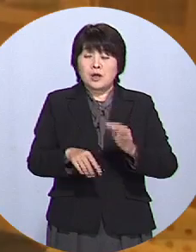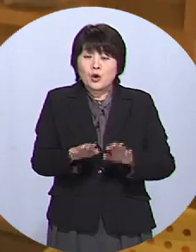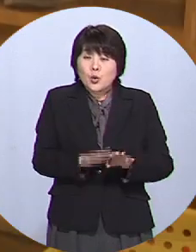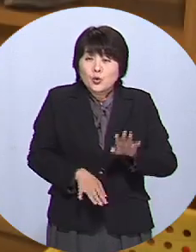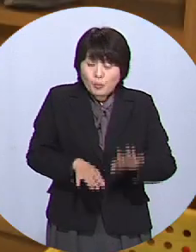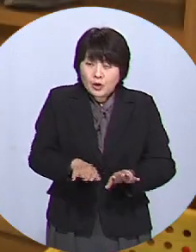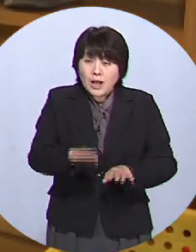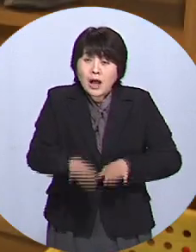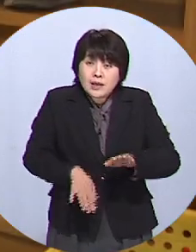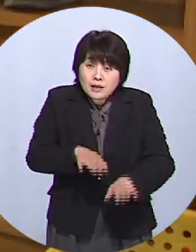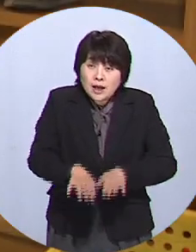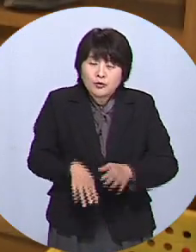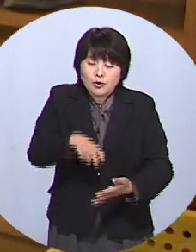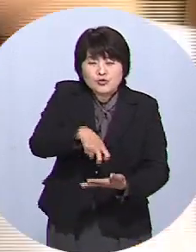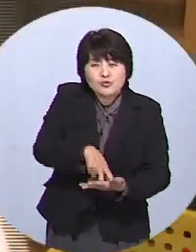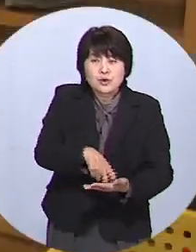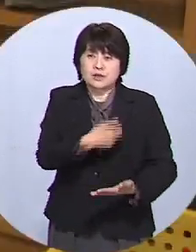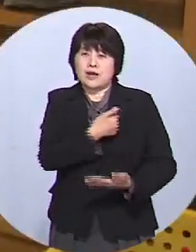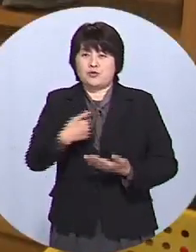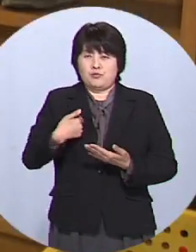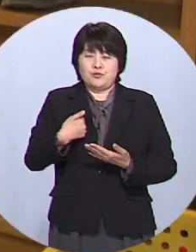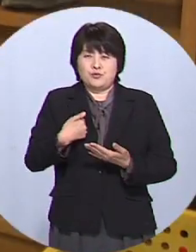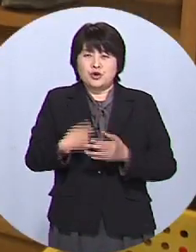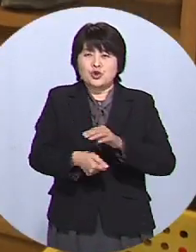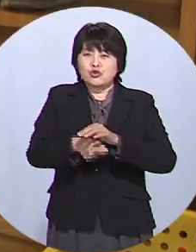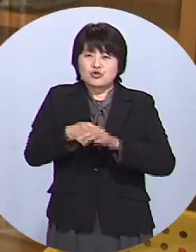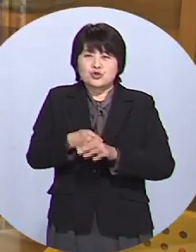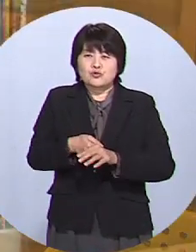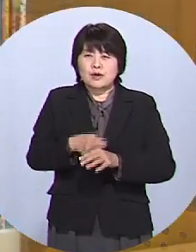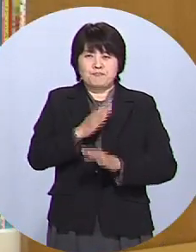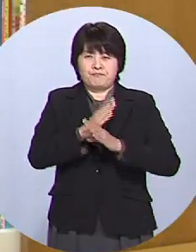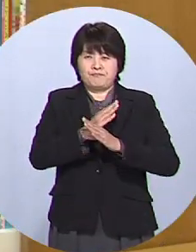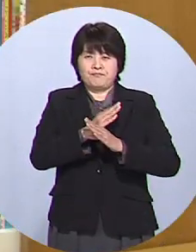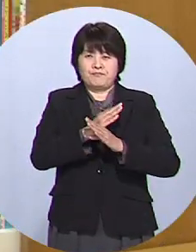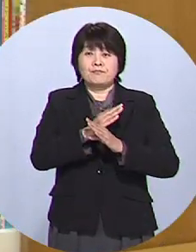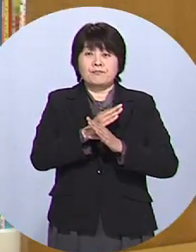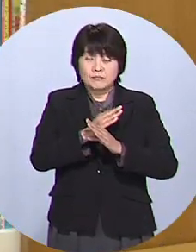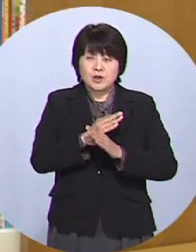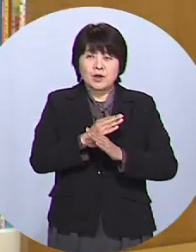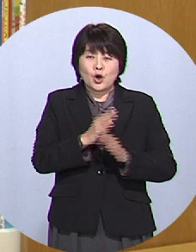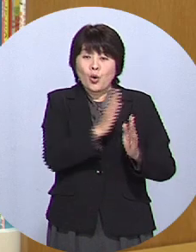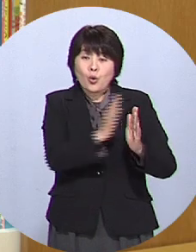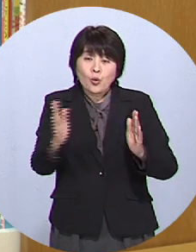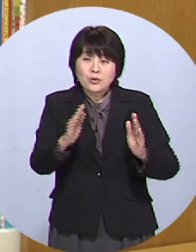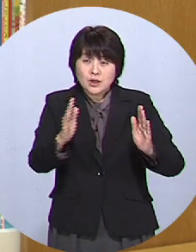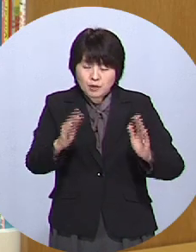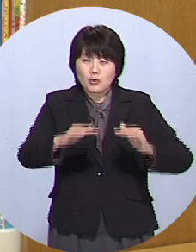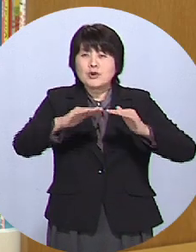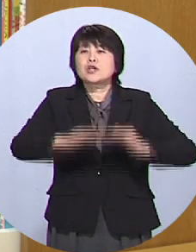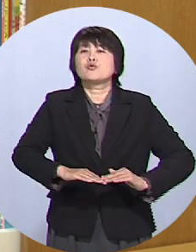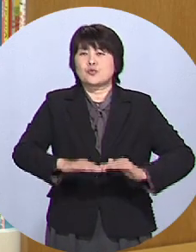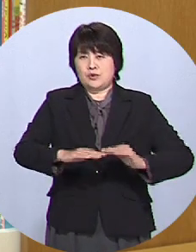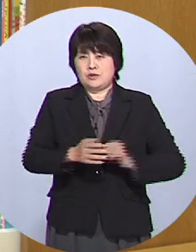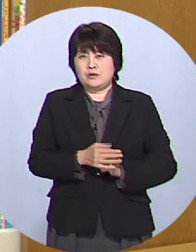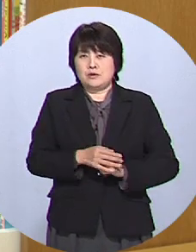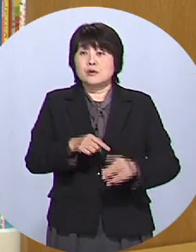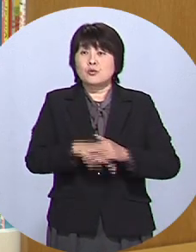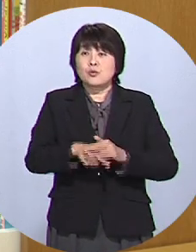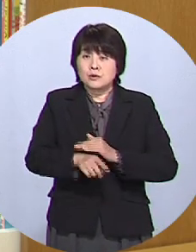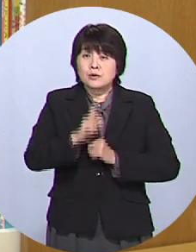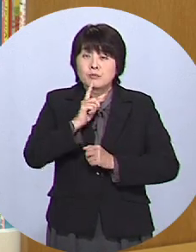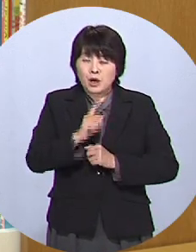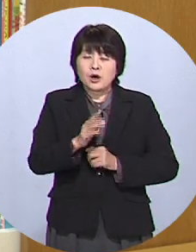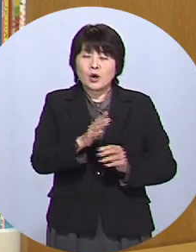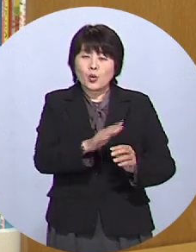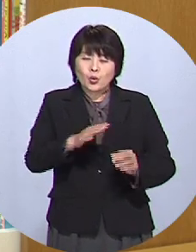したり座り込んだりしてもいいように土足禁止となっているほか、本棚も低く作られています。これは本が